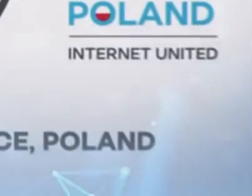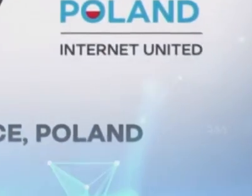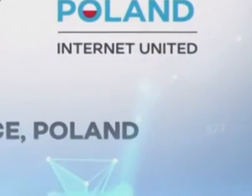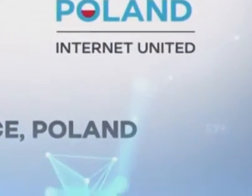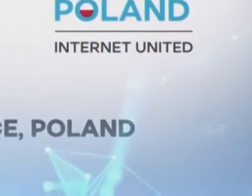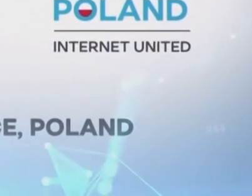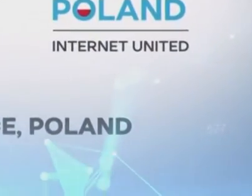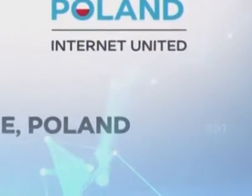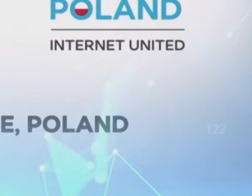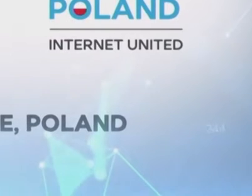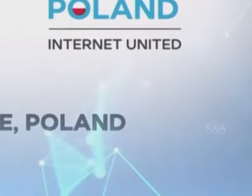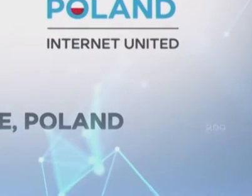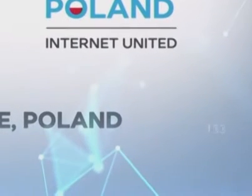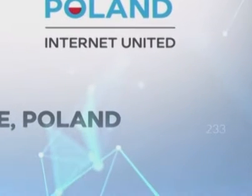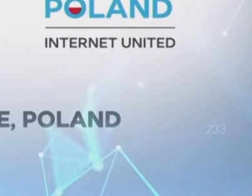united.